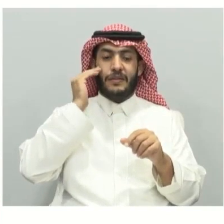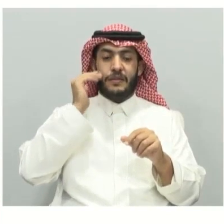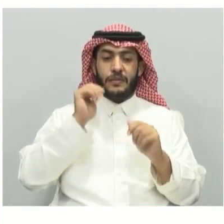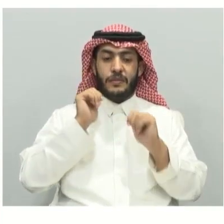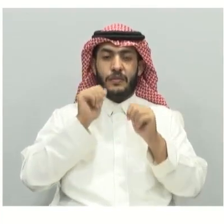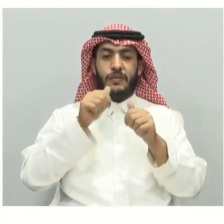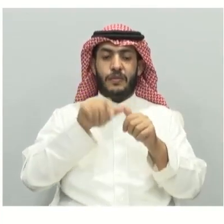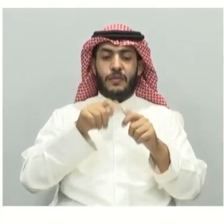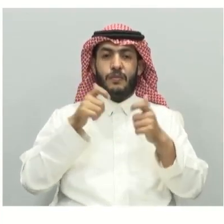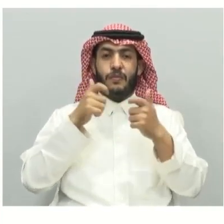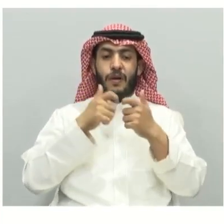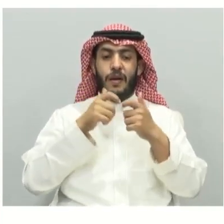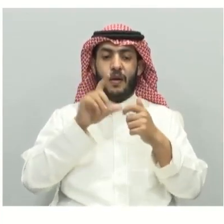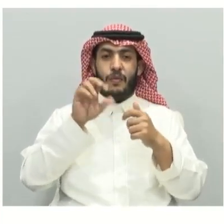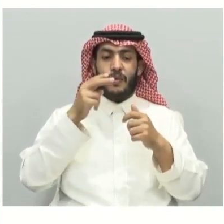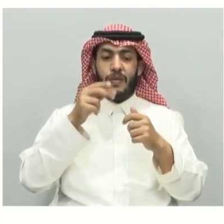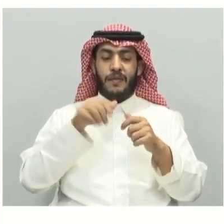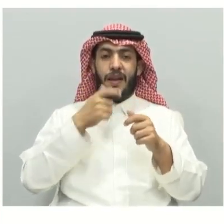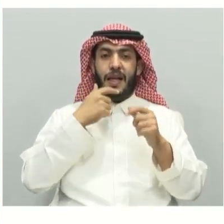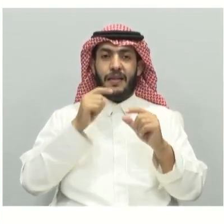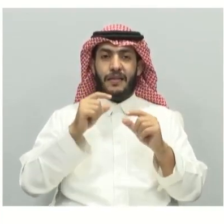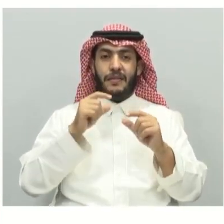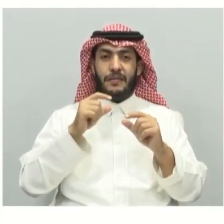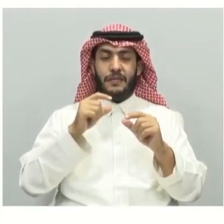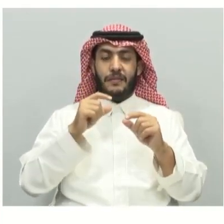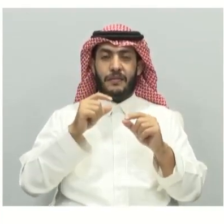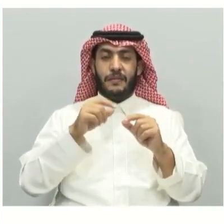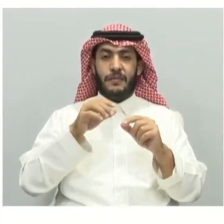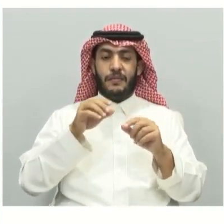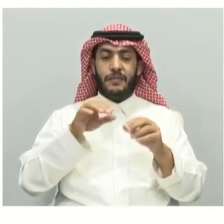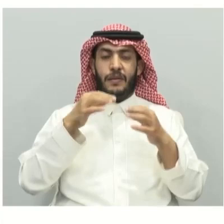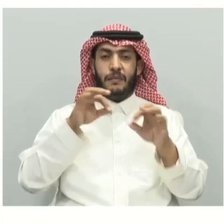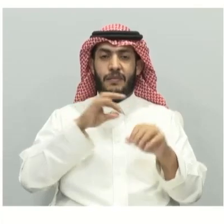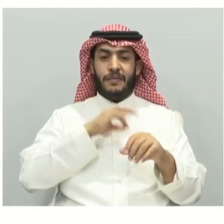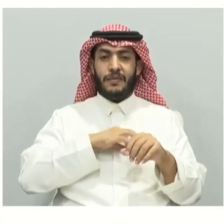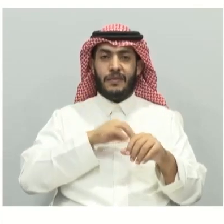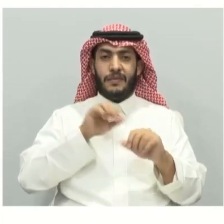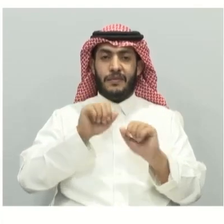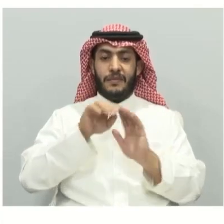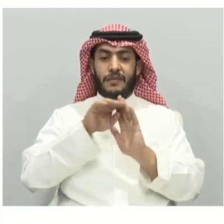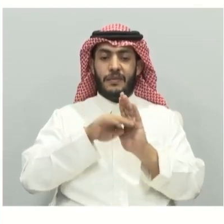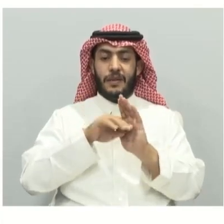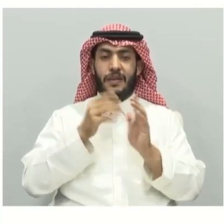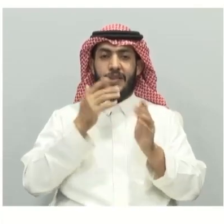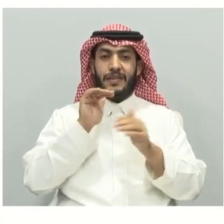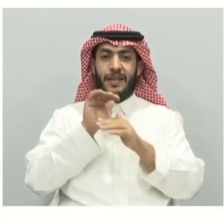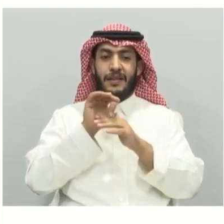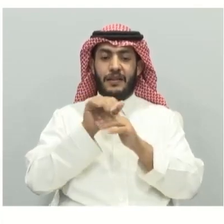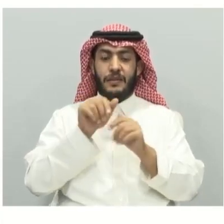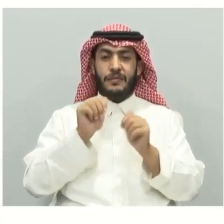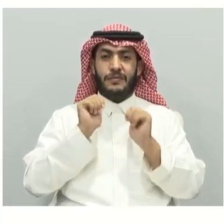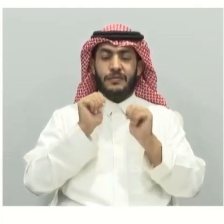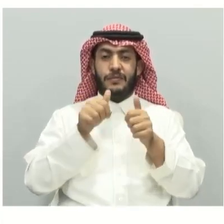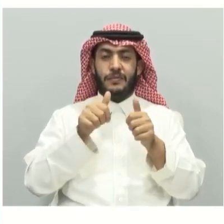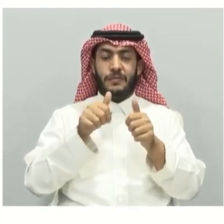الجهود في محاربه الوضع في الحديث فيسبيل لنا جميعا من خلال محاور الدرس تلك